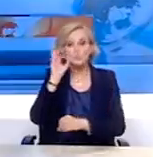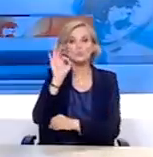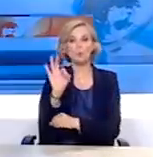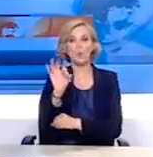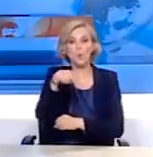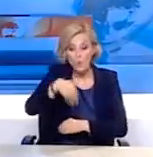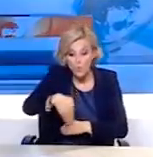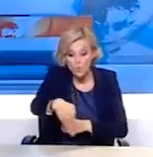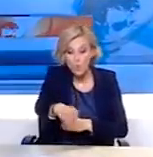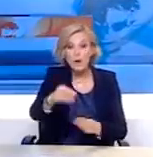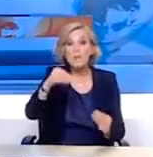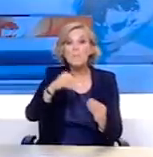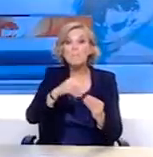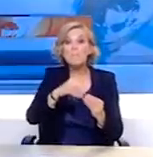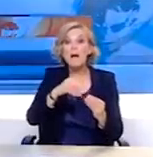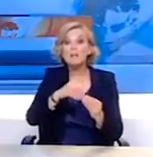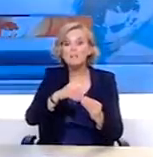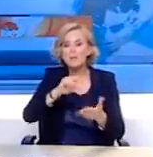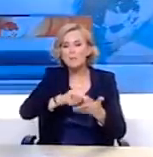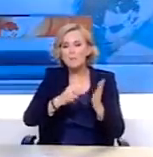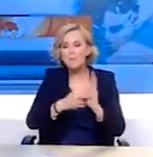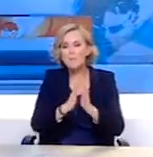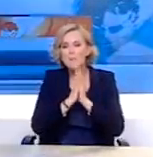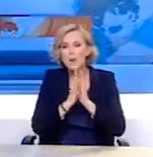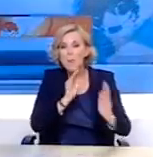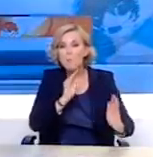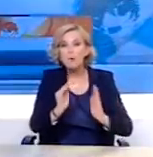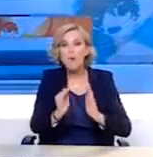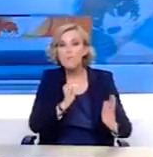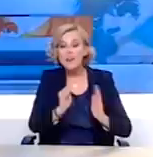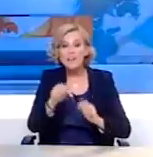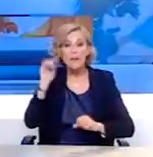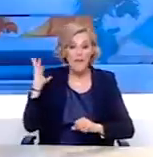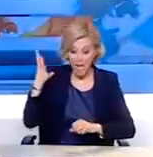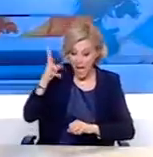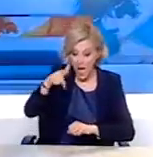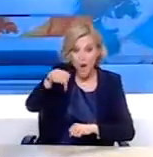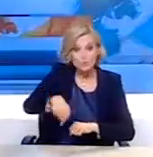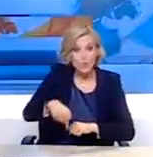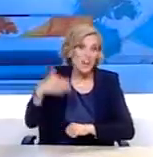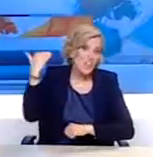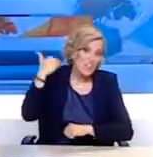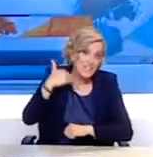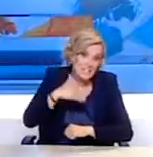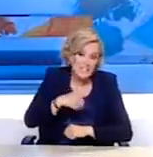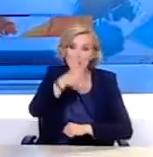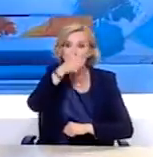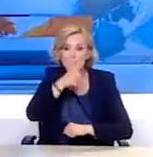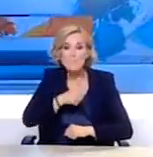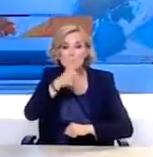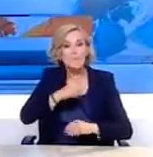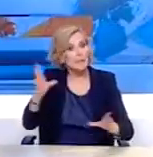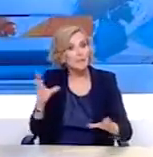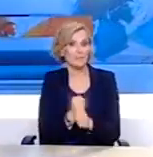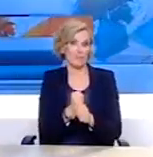ιδιαίτερα τις ημέρες του Πάσχα, για να διατηρήσουμε, για να προφυλάξουμε όλα όσα έχουμε καταφέρει μέχρι στιγμής. Γι' αυτό και η ανάγκη να προστατεύσουμε